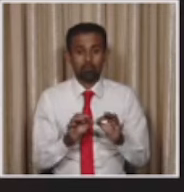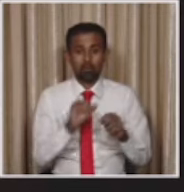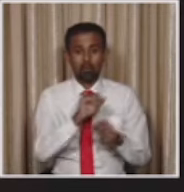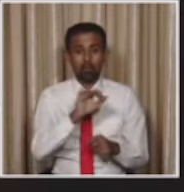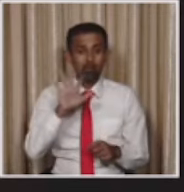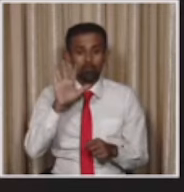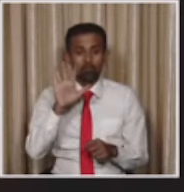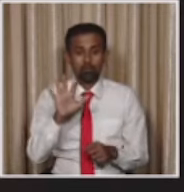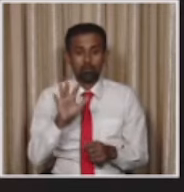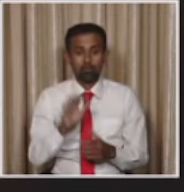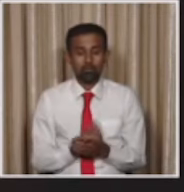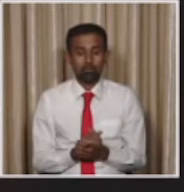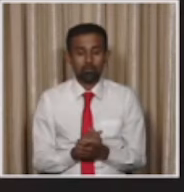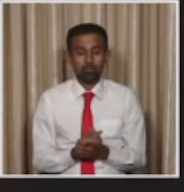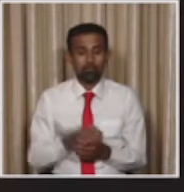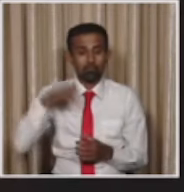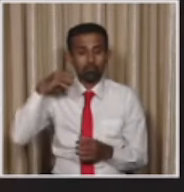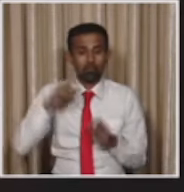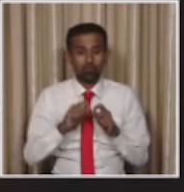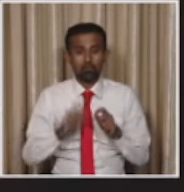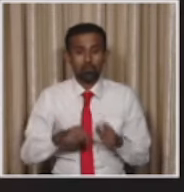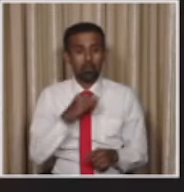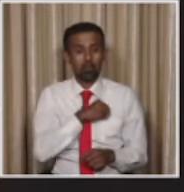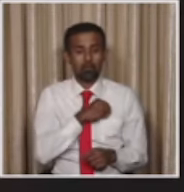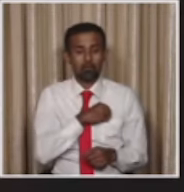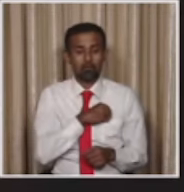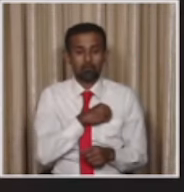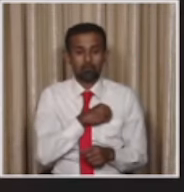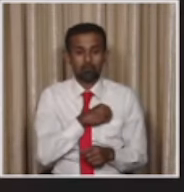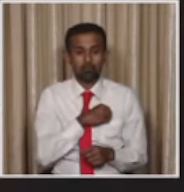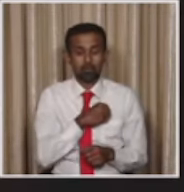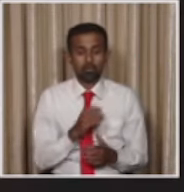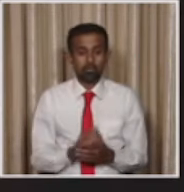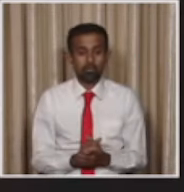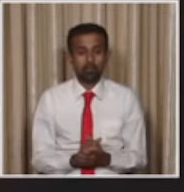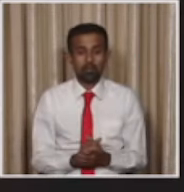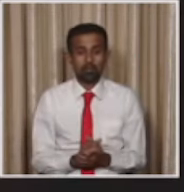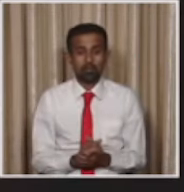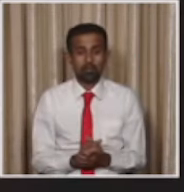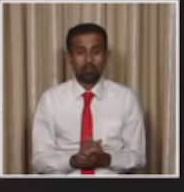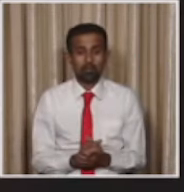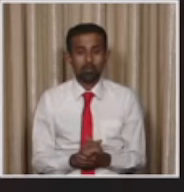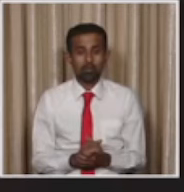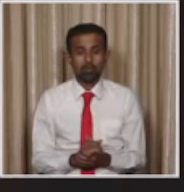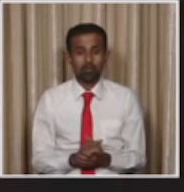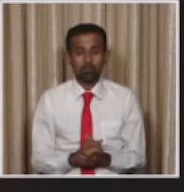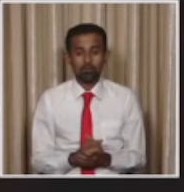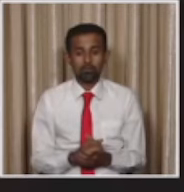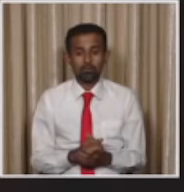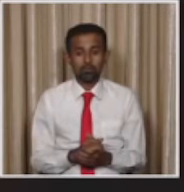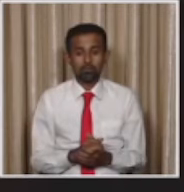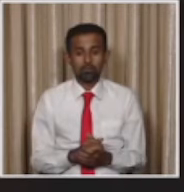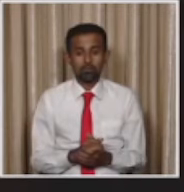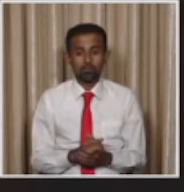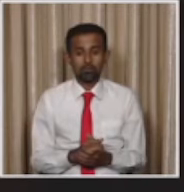65ක් විදුලි බල මණ්ඩලයේ මේ වෙනකොට ලාභ උපයනවා. රුපියල් බිලියන් 65ක් කාඤ්ඤ